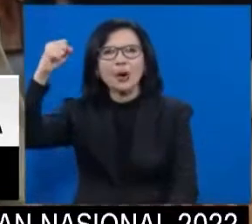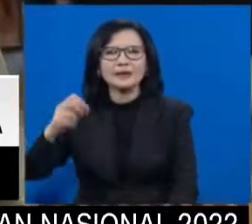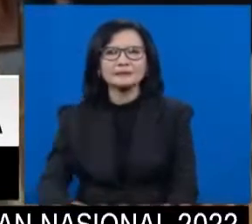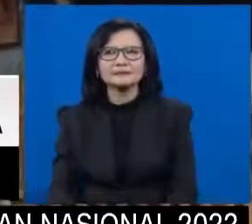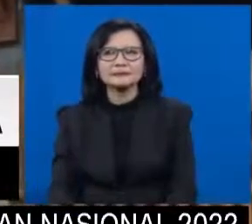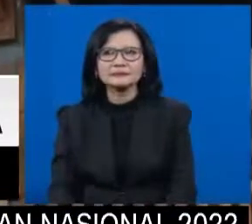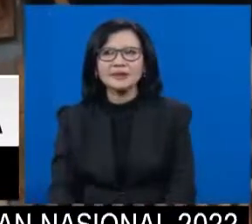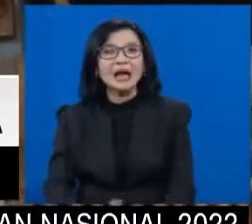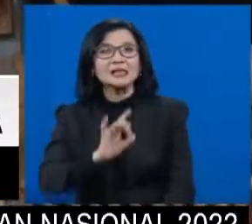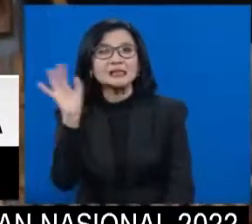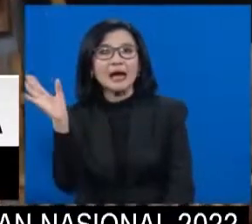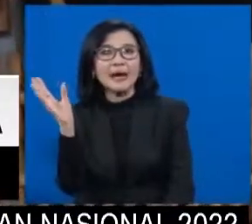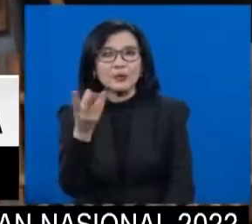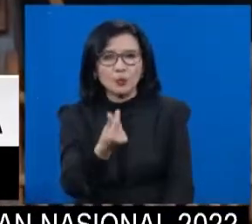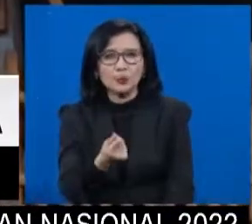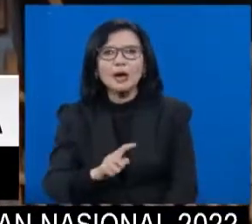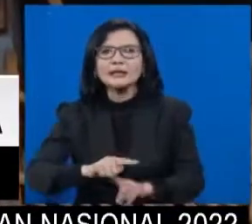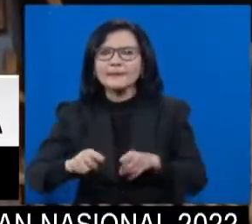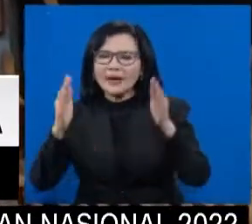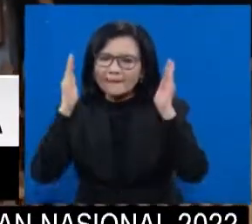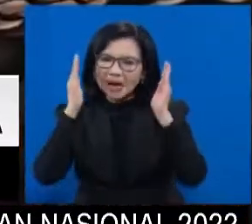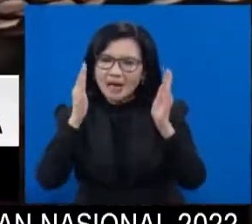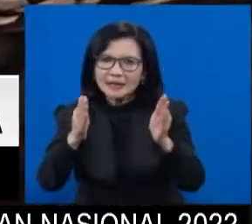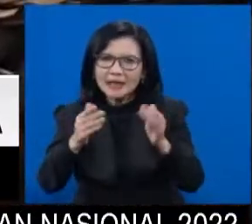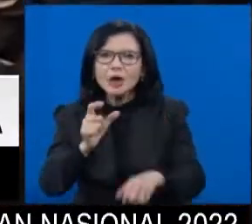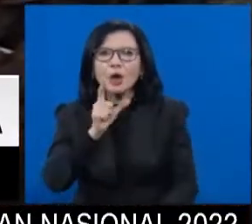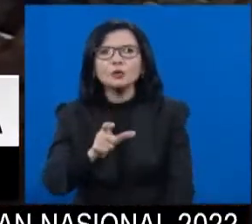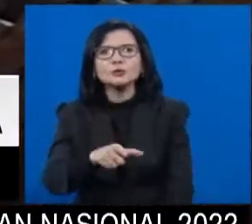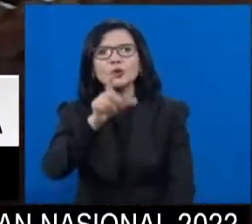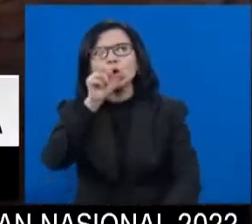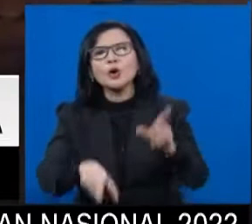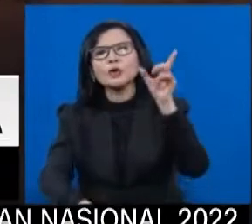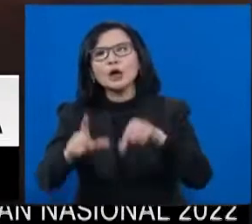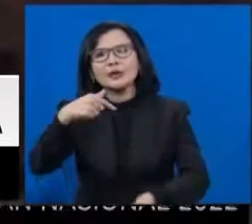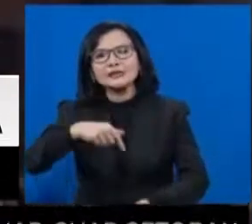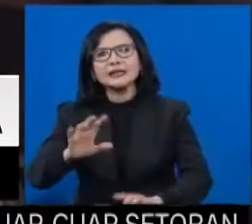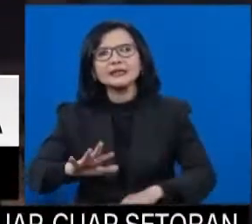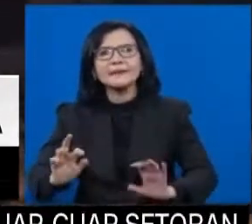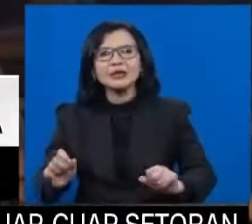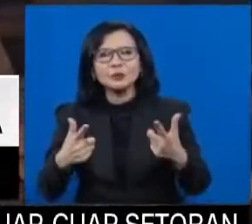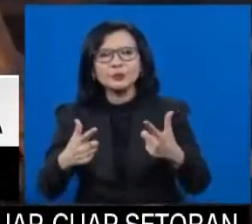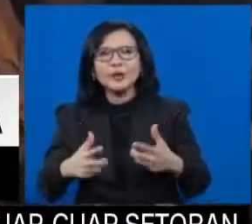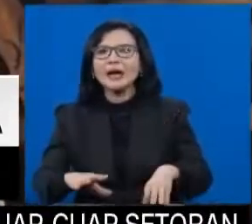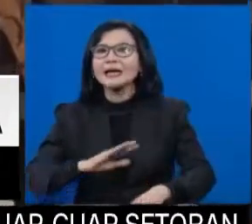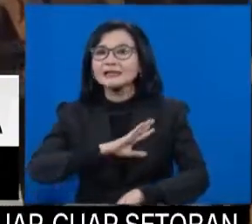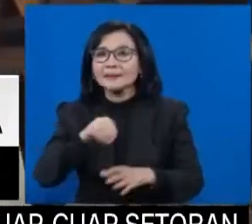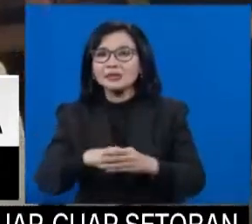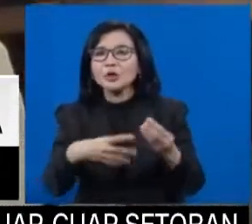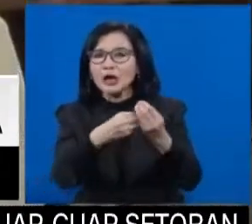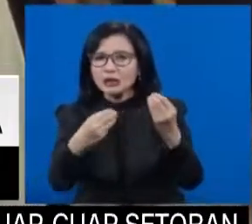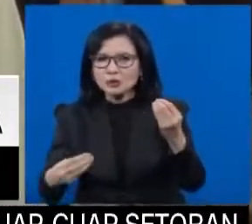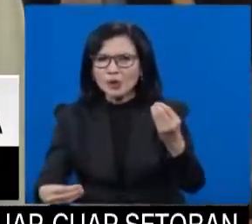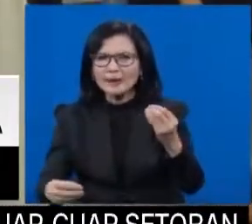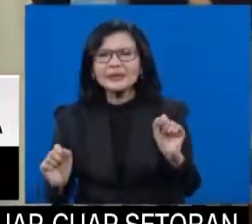Bukan sekedar materi, tapi juga perhatian khusus bagi para pejuang yang hingga kini masih hidup, termasuk keturunan mereka yang tak jarang